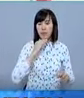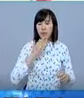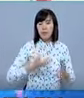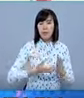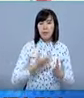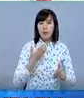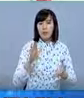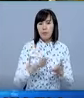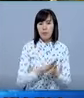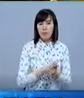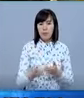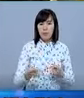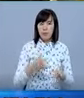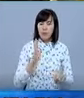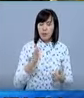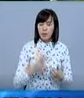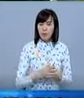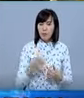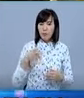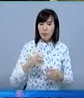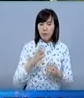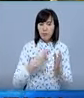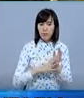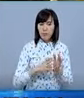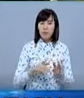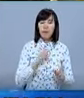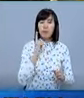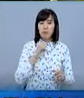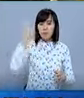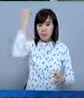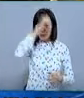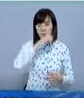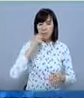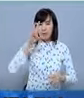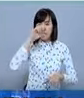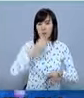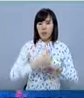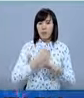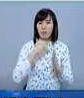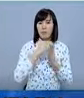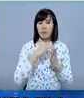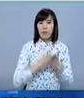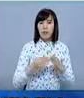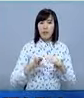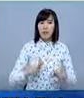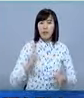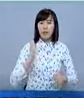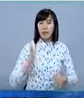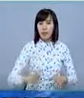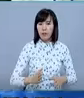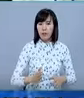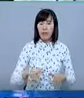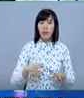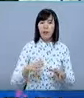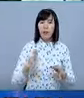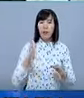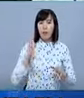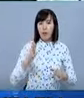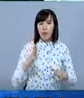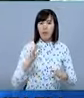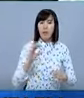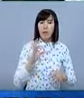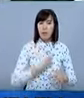тегін ұйымдастырып береміз. 2019 жастар жылы елбасы бекіткен бұл шешім болашаққа құйылған капитал.